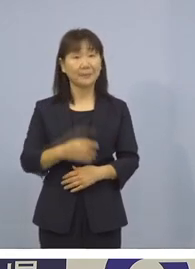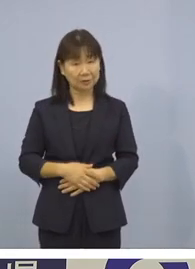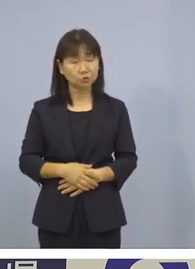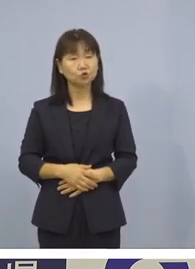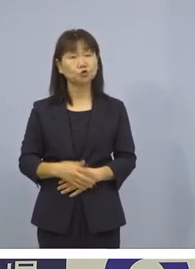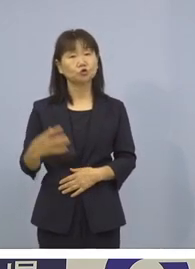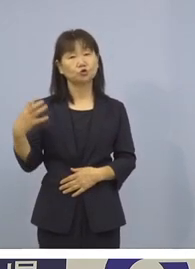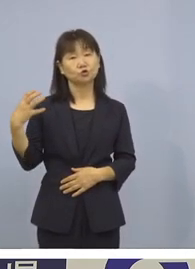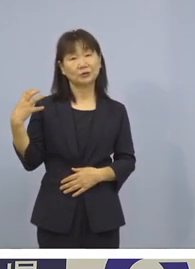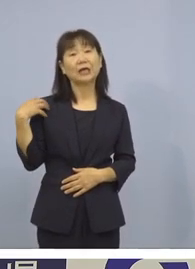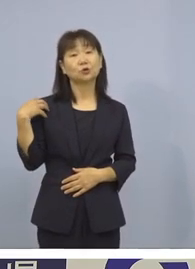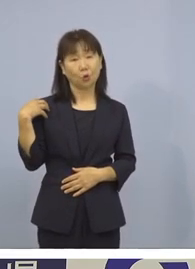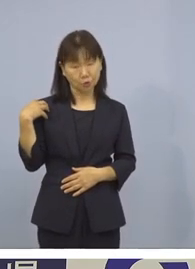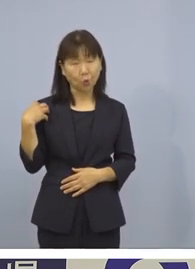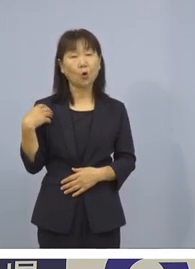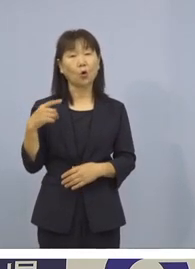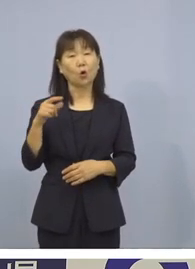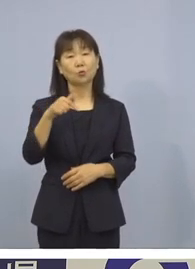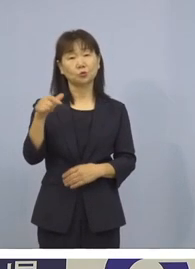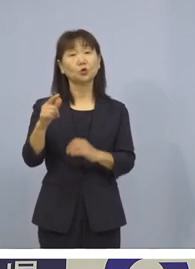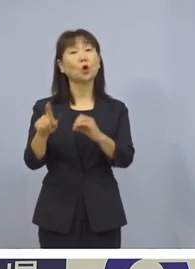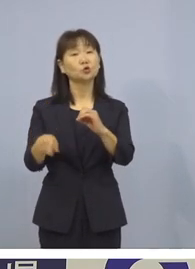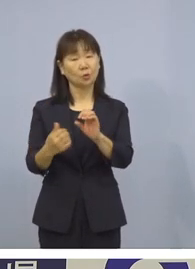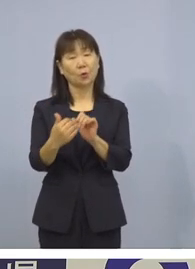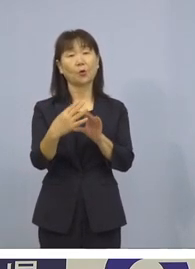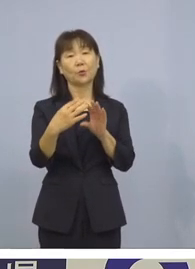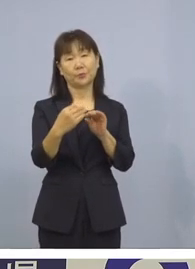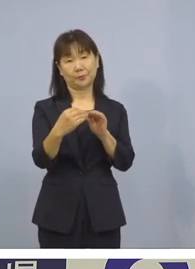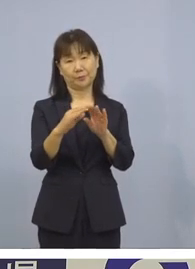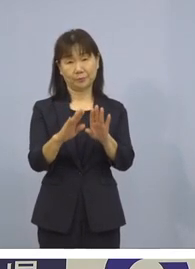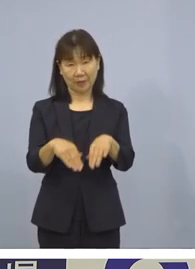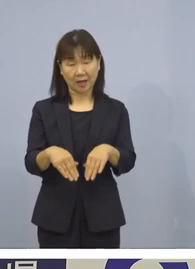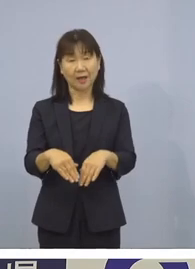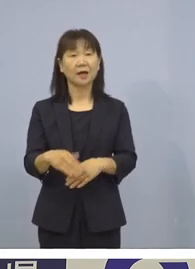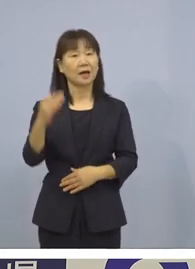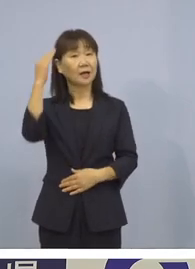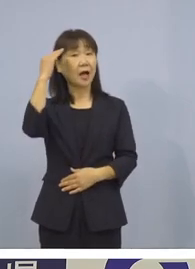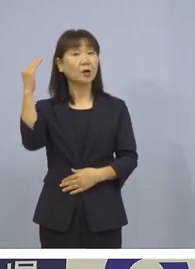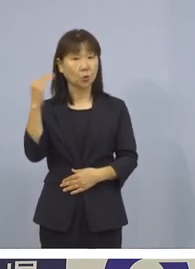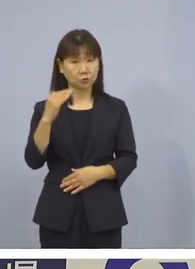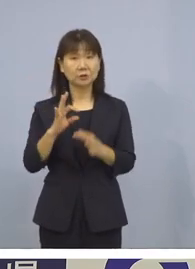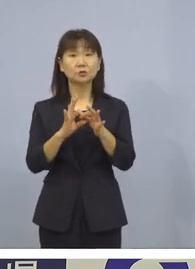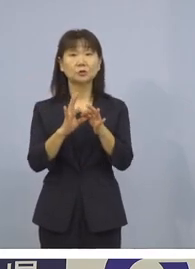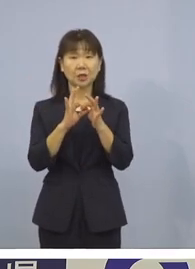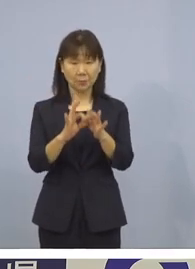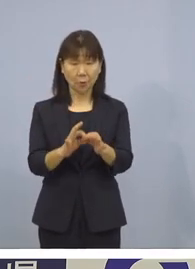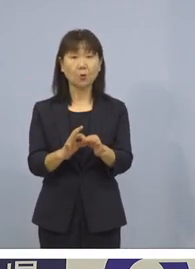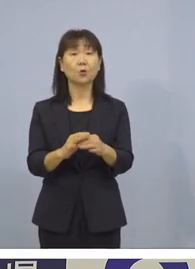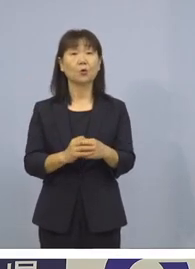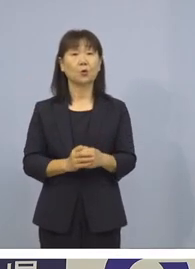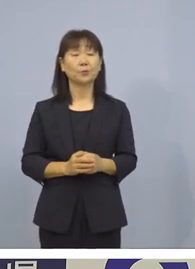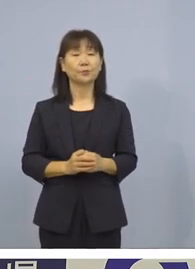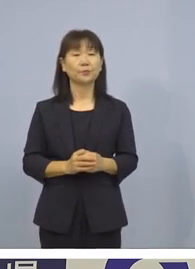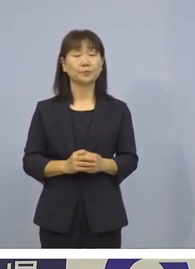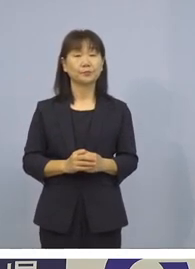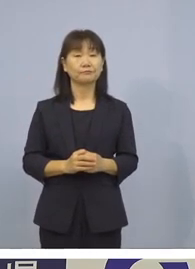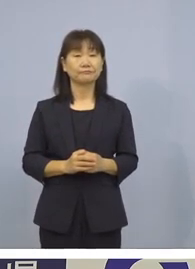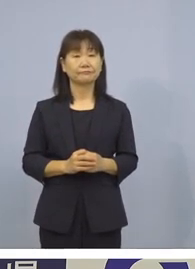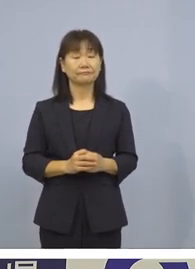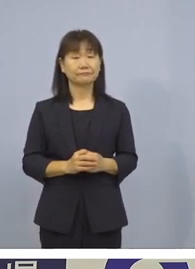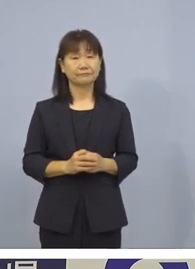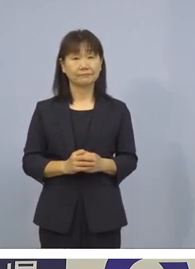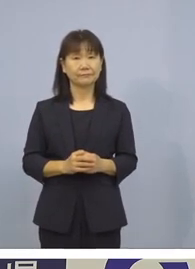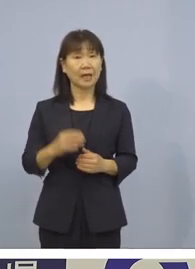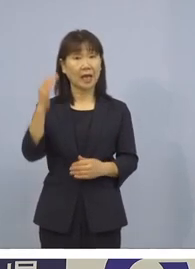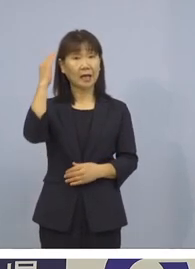をさせていただいたところでございます。まあ、韓国についてもですね、まあ、やっぱりその韓国っていうのは